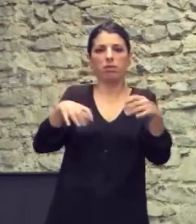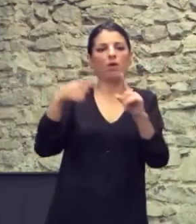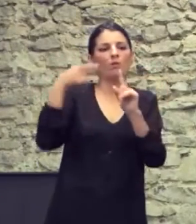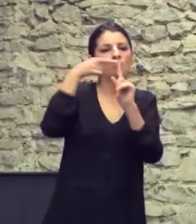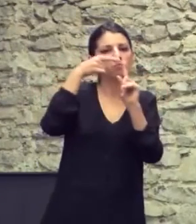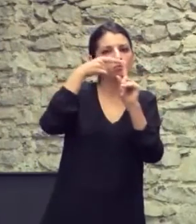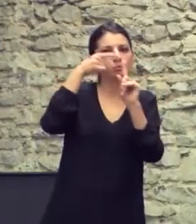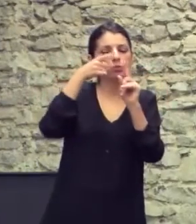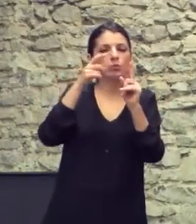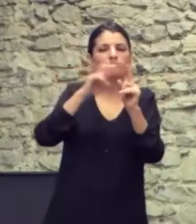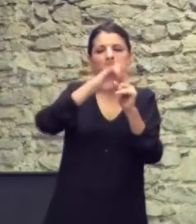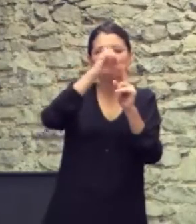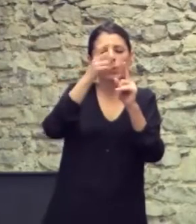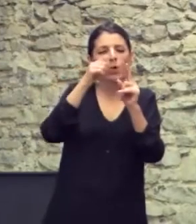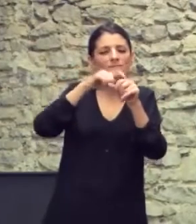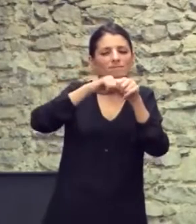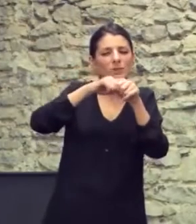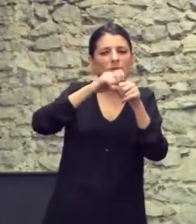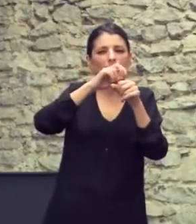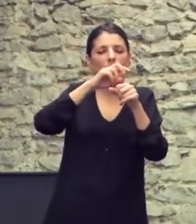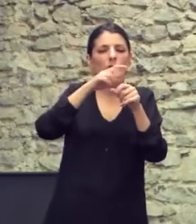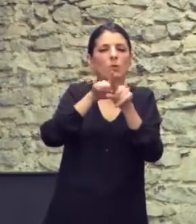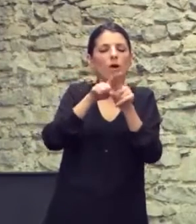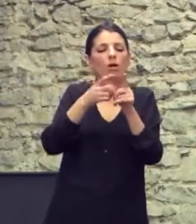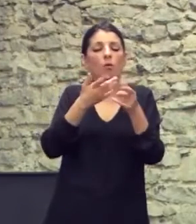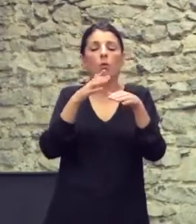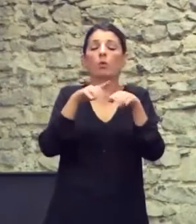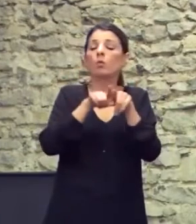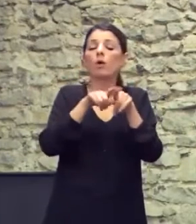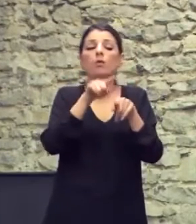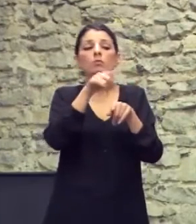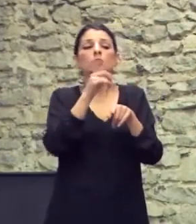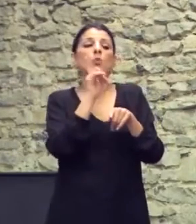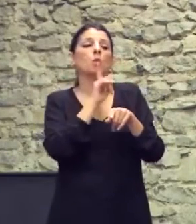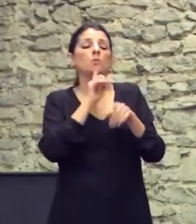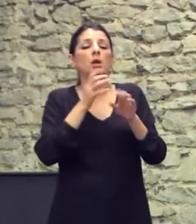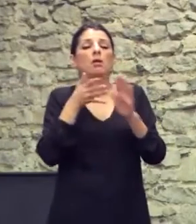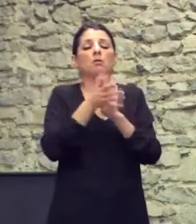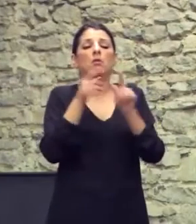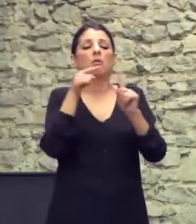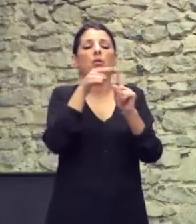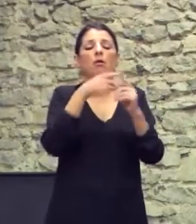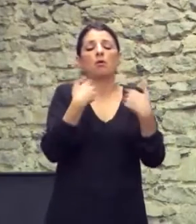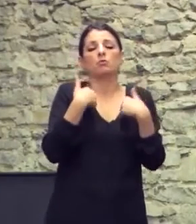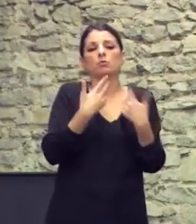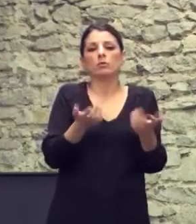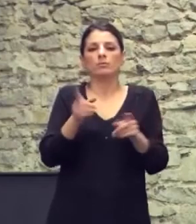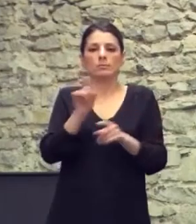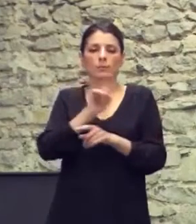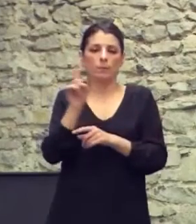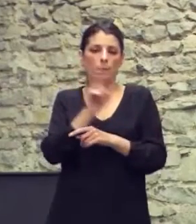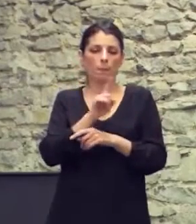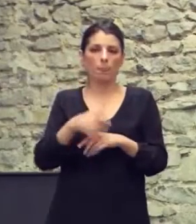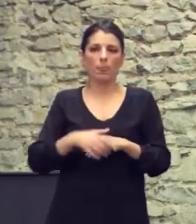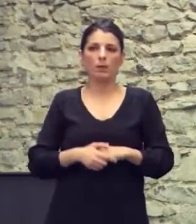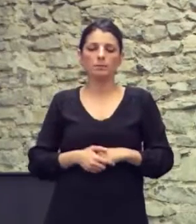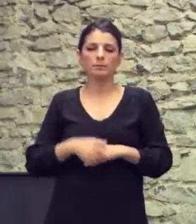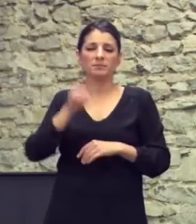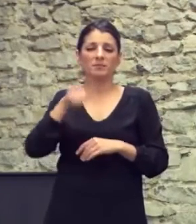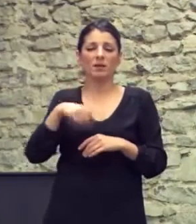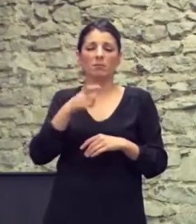hau jasaten duzu, lesbiana zara, ez dakiz, horrek ez du funtzionatzen. Gehiago esango nuke, mutien kasuan adibidez,